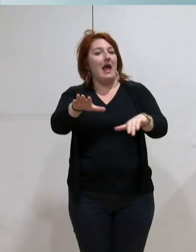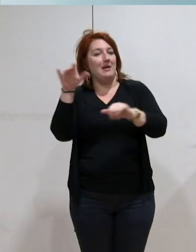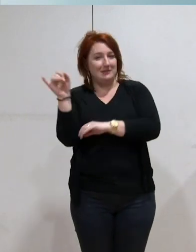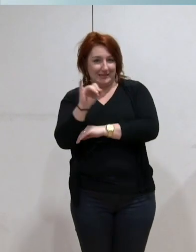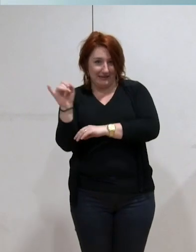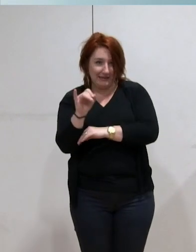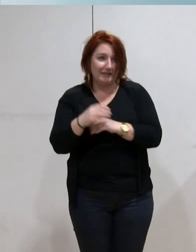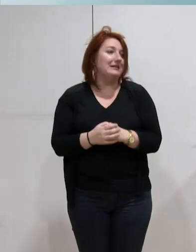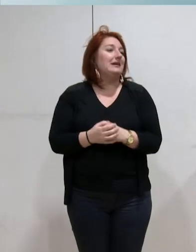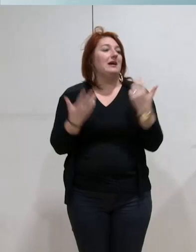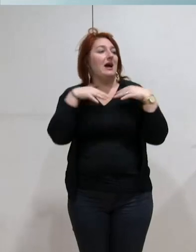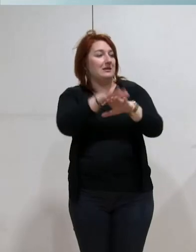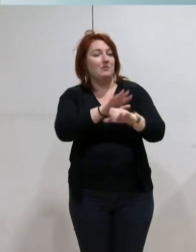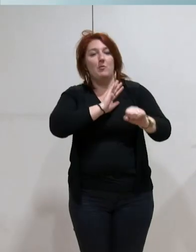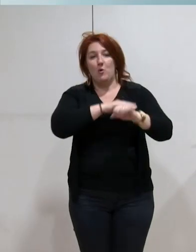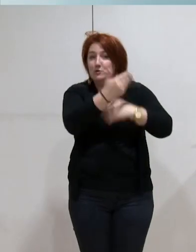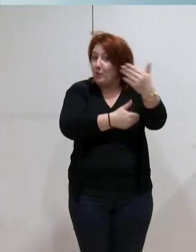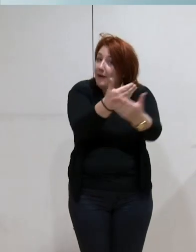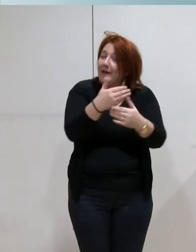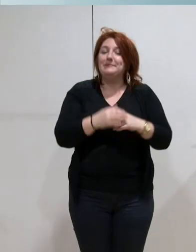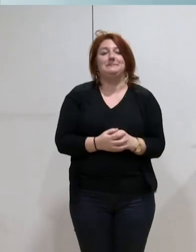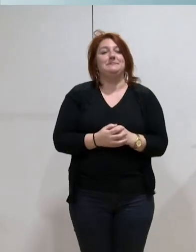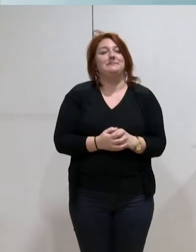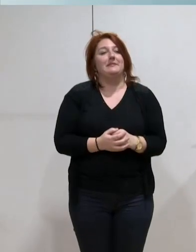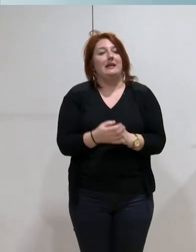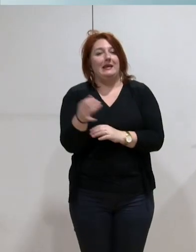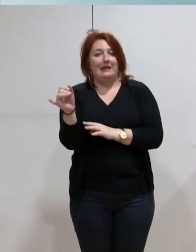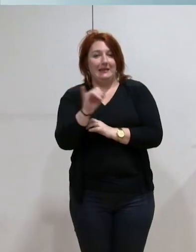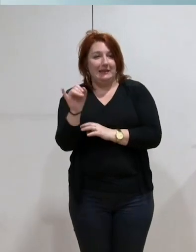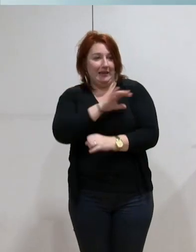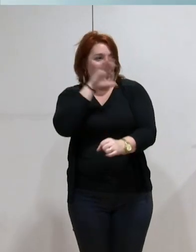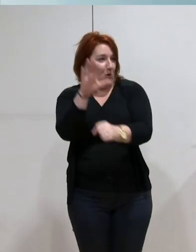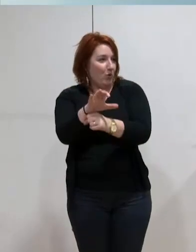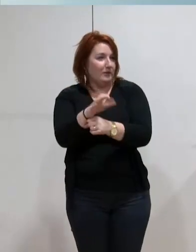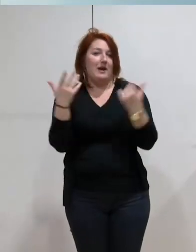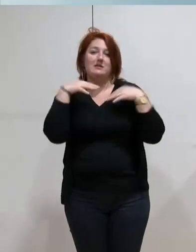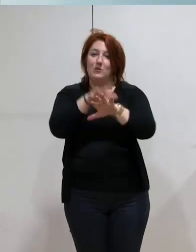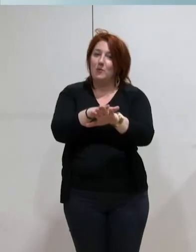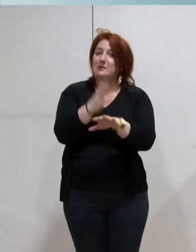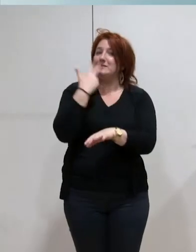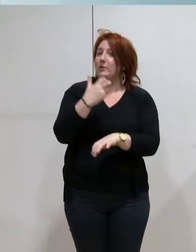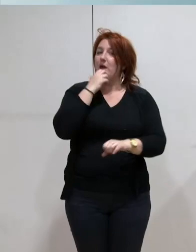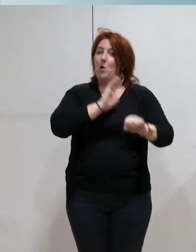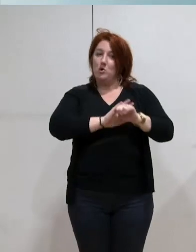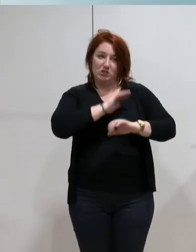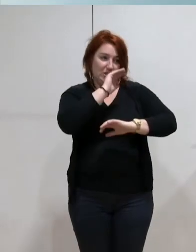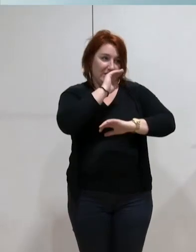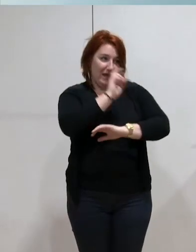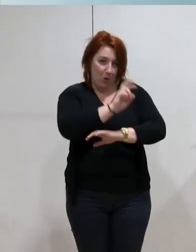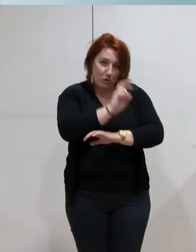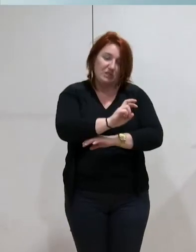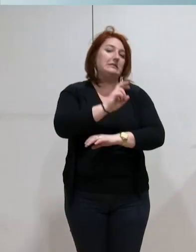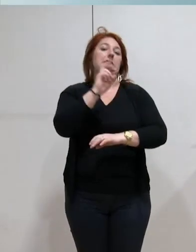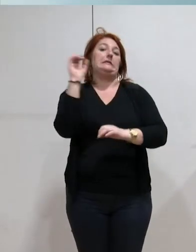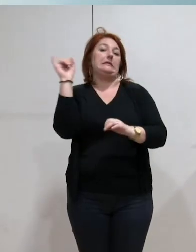s'abstient rassemblement de gauche et de progrès qui vote contre le rassemblement citoyen de la gauche et les écologistes qui vote